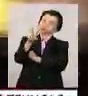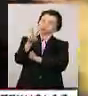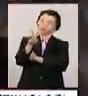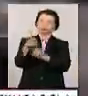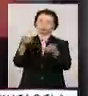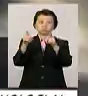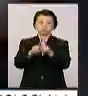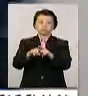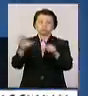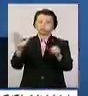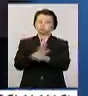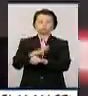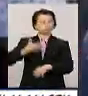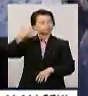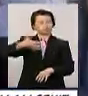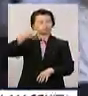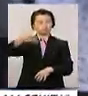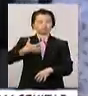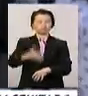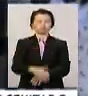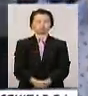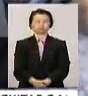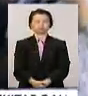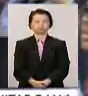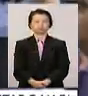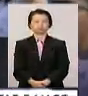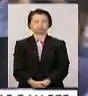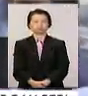peristiwa yang cukup bersejarah.